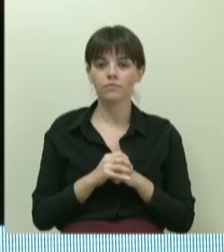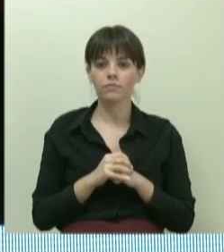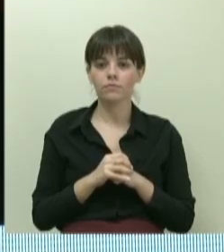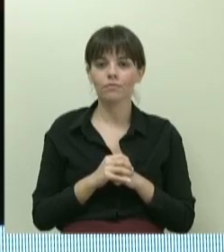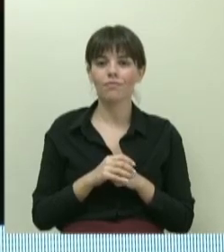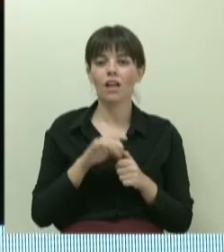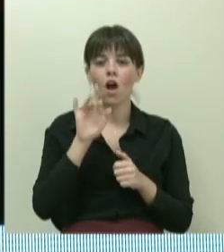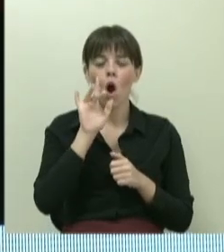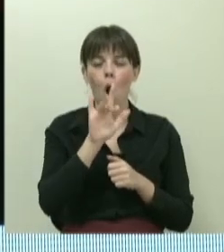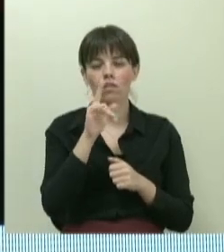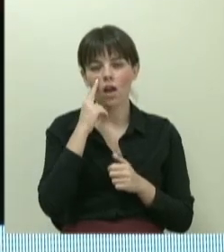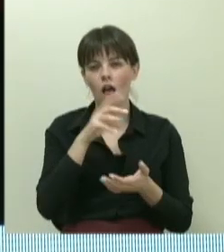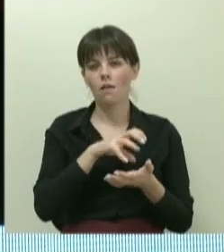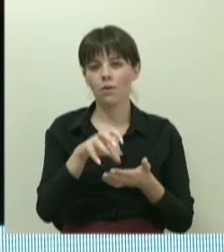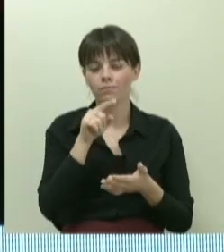Orta sınıf.